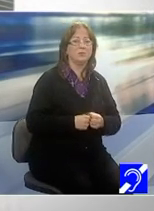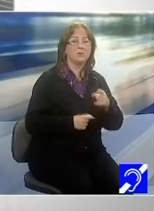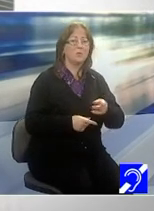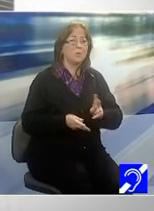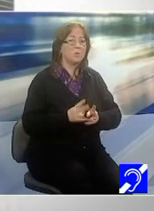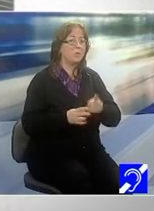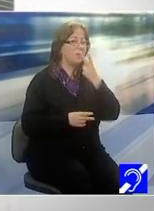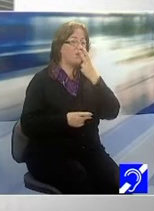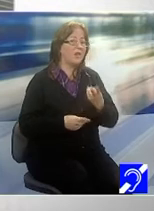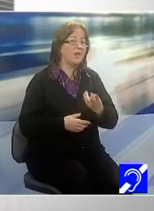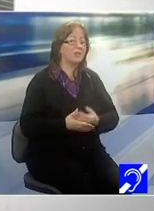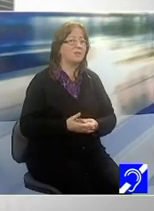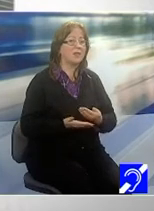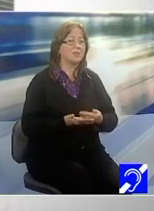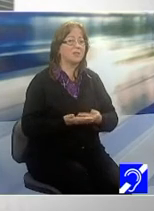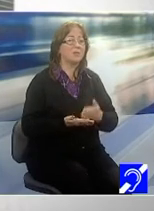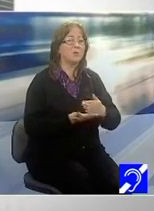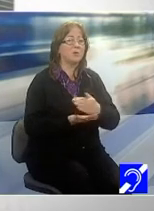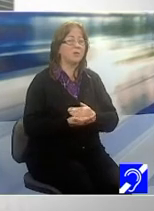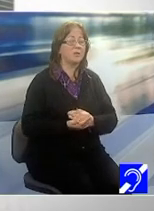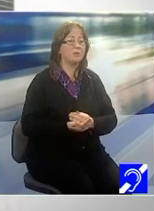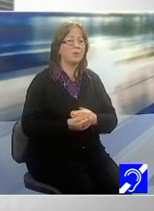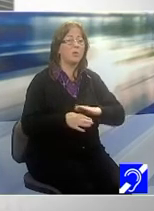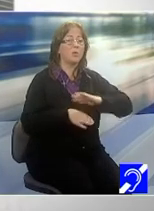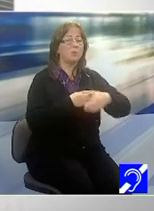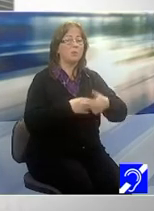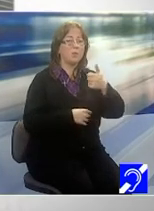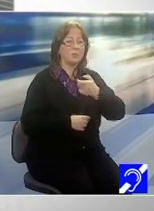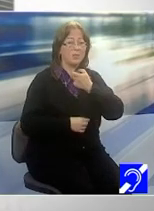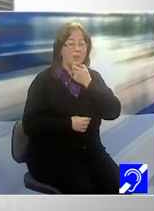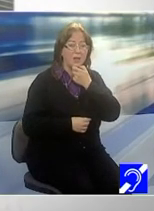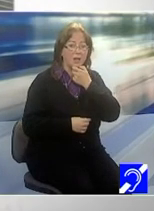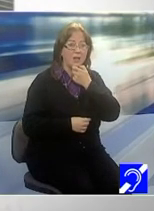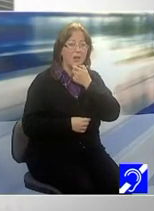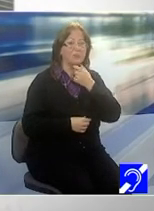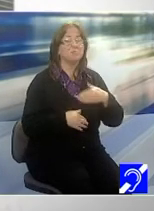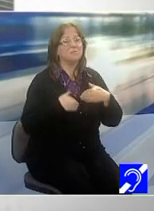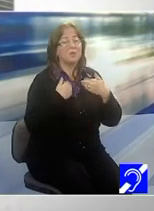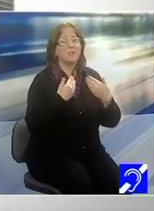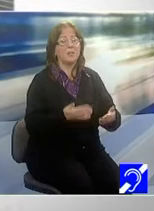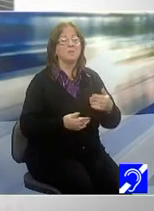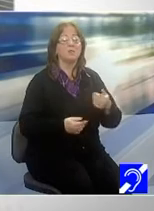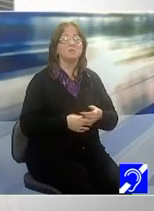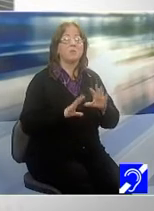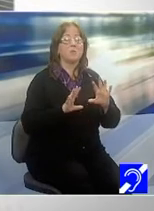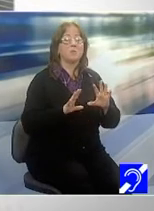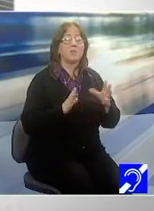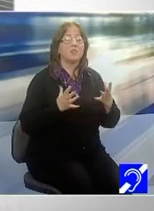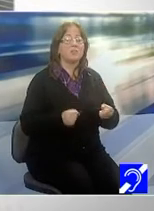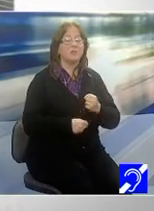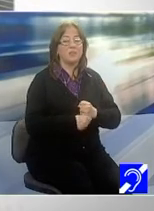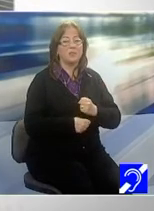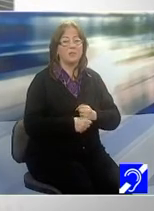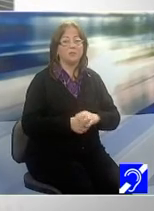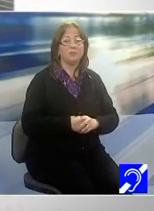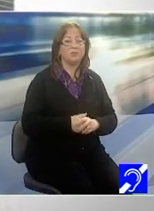obiective de genul acesta? Uite, după un an livrăm A, B, C, D respectiv. Când și-a putut asuma, cred că